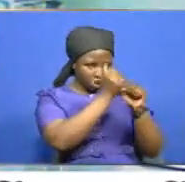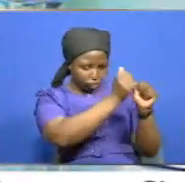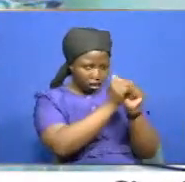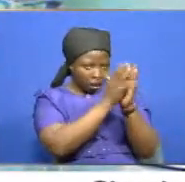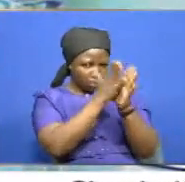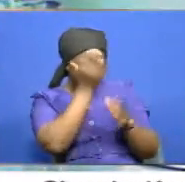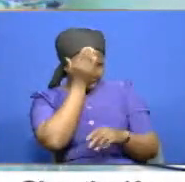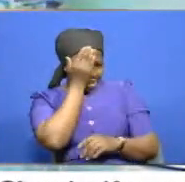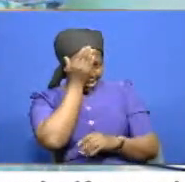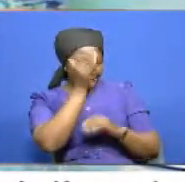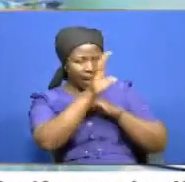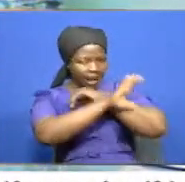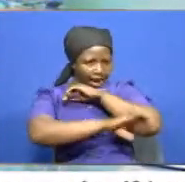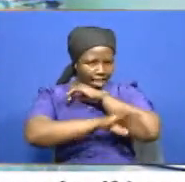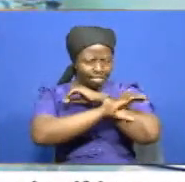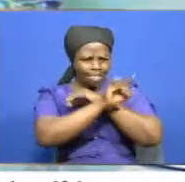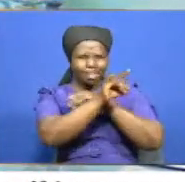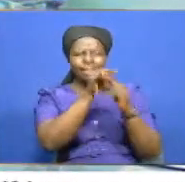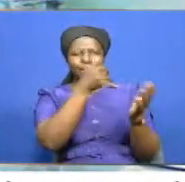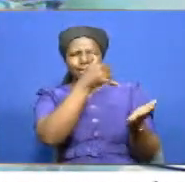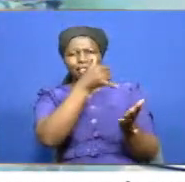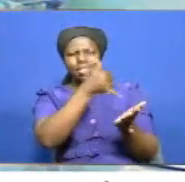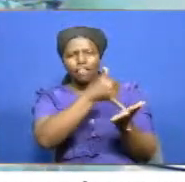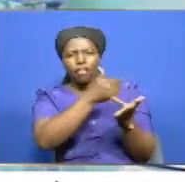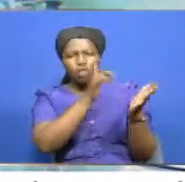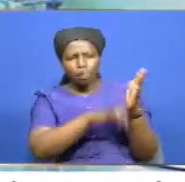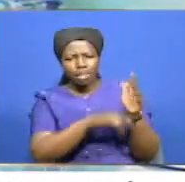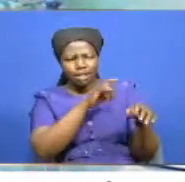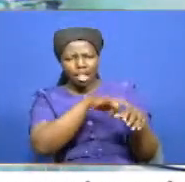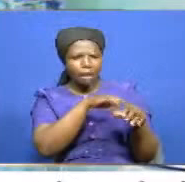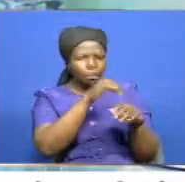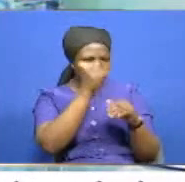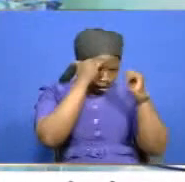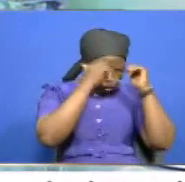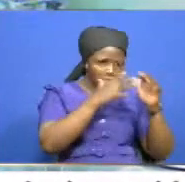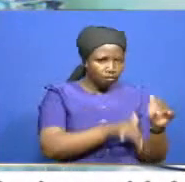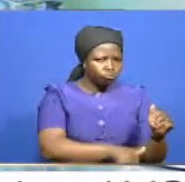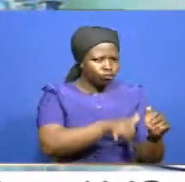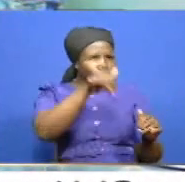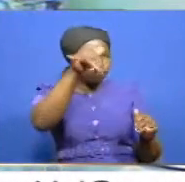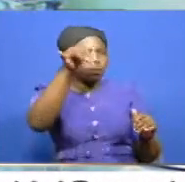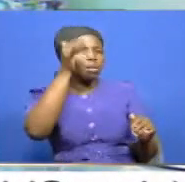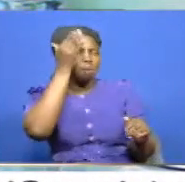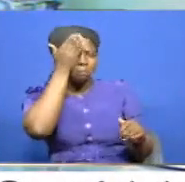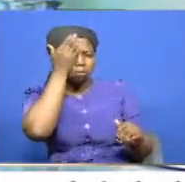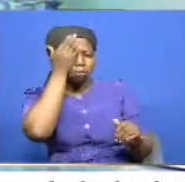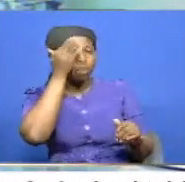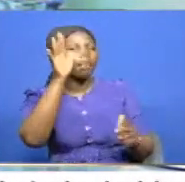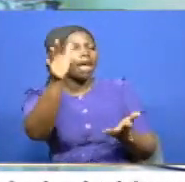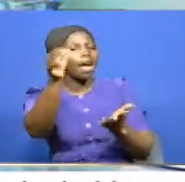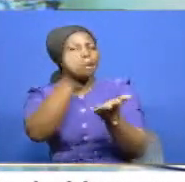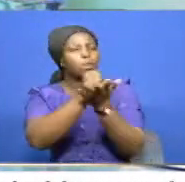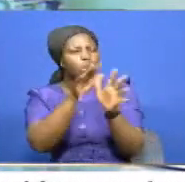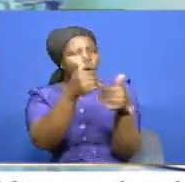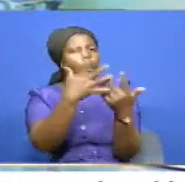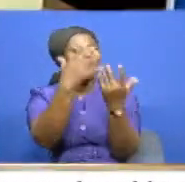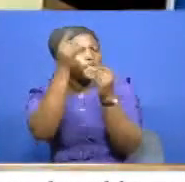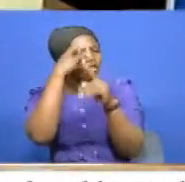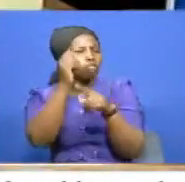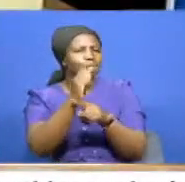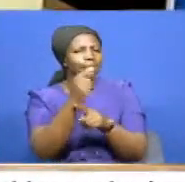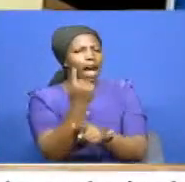wenu huo unajumuisha nini, na wale wanafunzi wanapoenda kule huwa ni ajira ama wanaenda tu kwa mafunzo peke yake? Asante